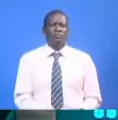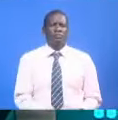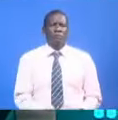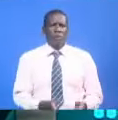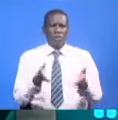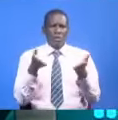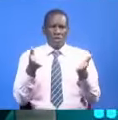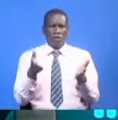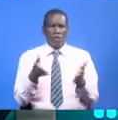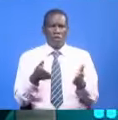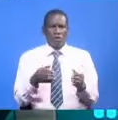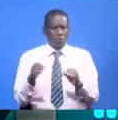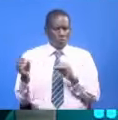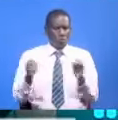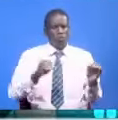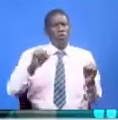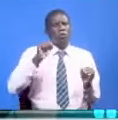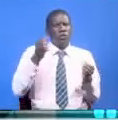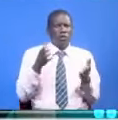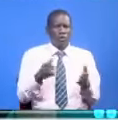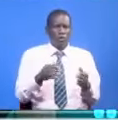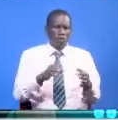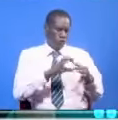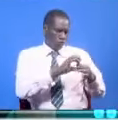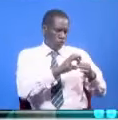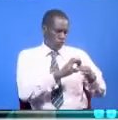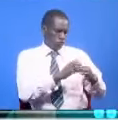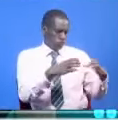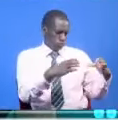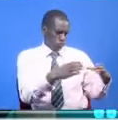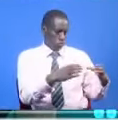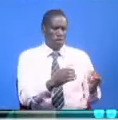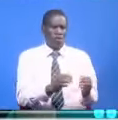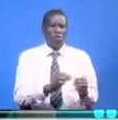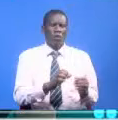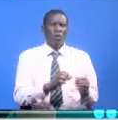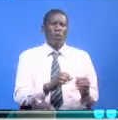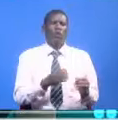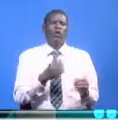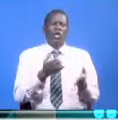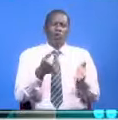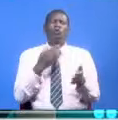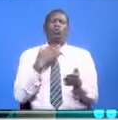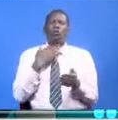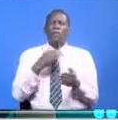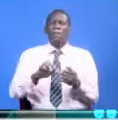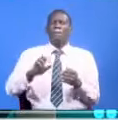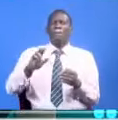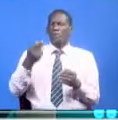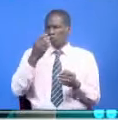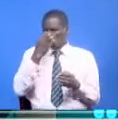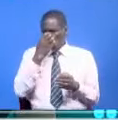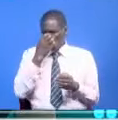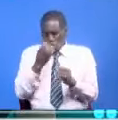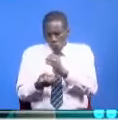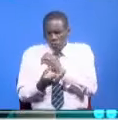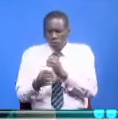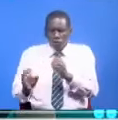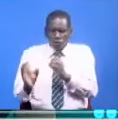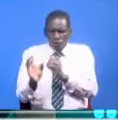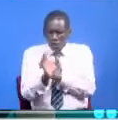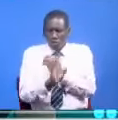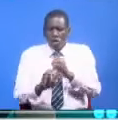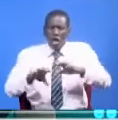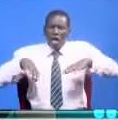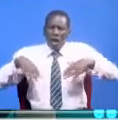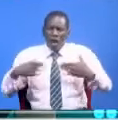Na mtazamaji, tukiingia siasani ni kwamba mrengo wa upinzani Azimio One Kenya sasa unamtaka Rais William Ruto kulieleza taifa ni jinsi